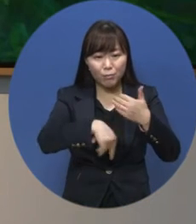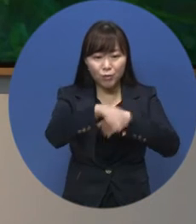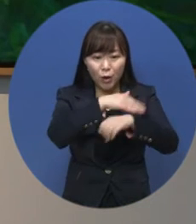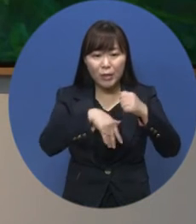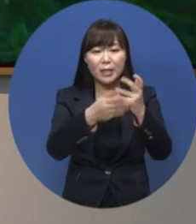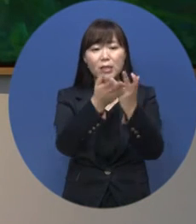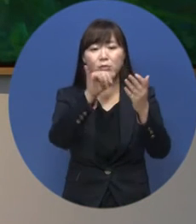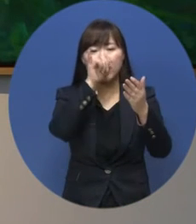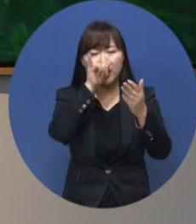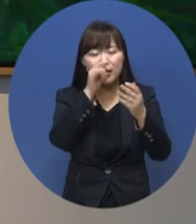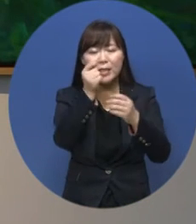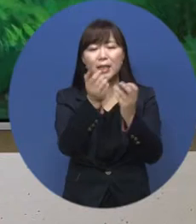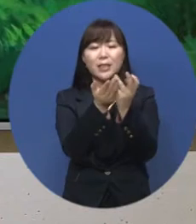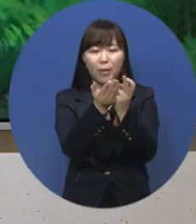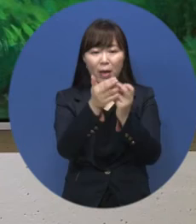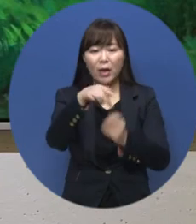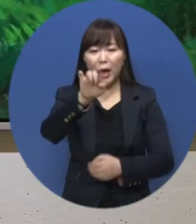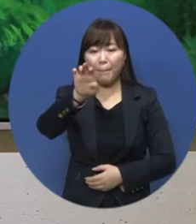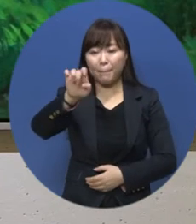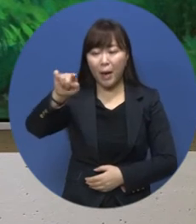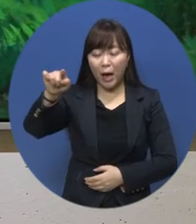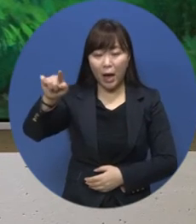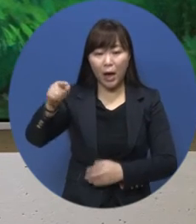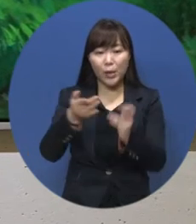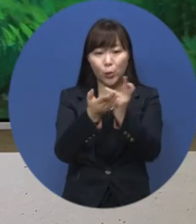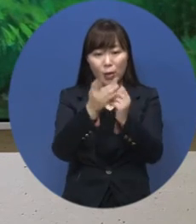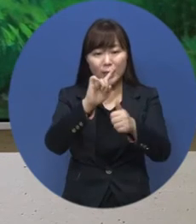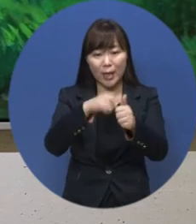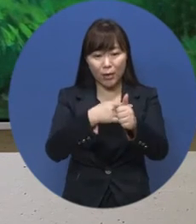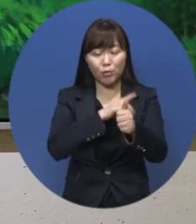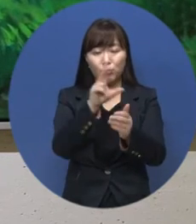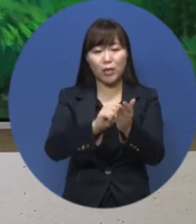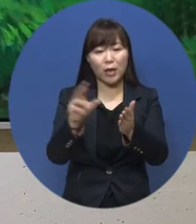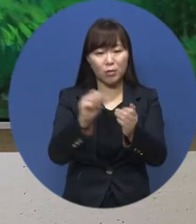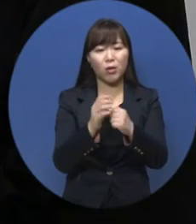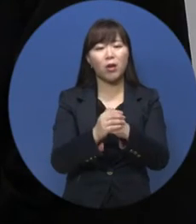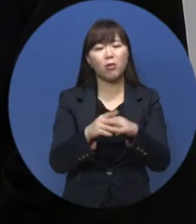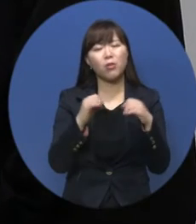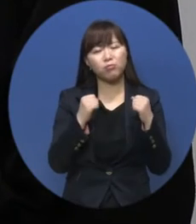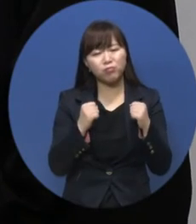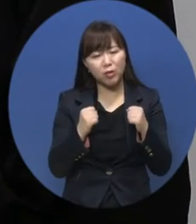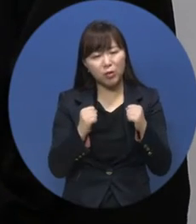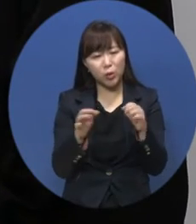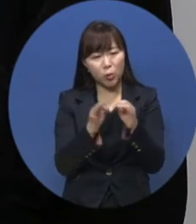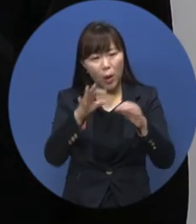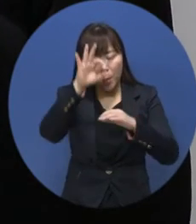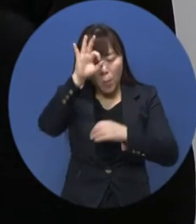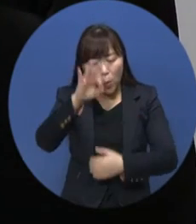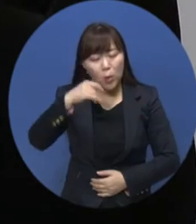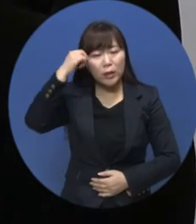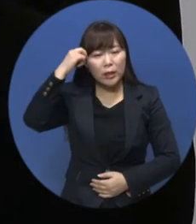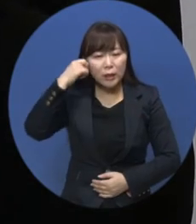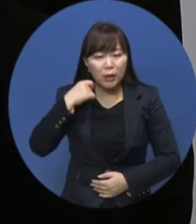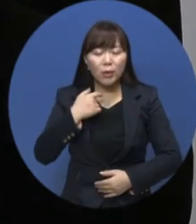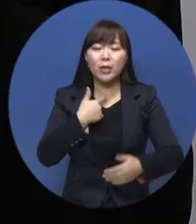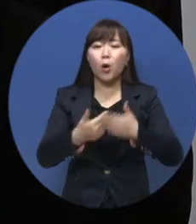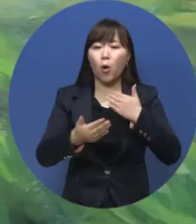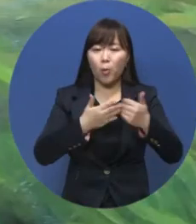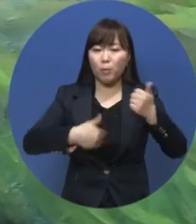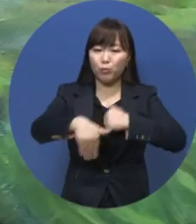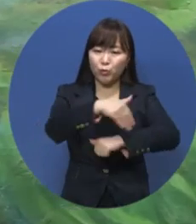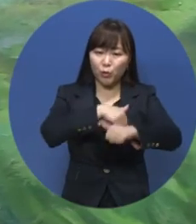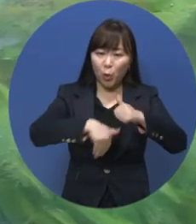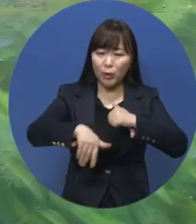제주에 속하는 작은 섬 가파도의 자연을 테마로 작가가 가파도에 머물며 보고 느끼고 경험한